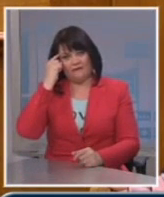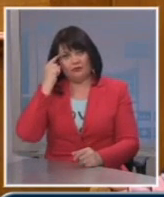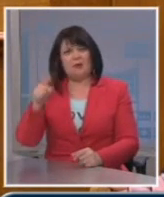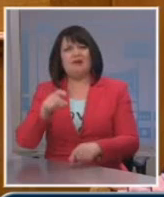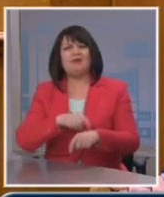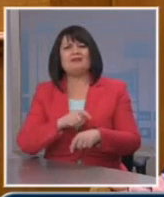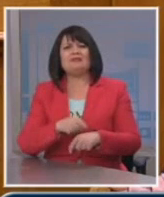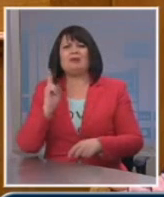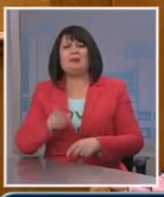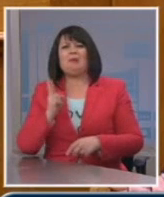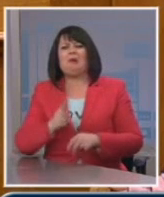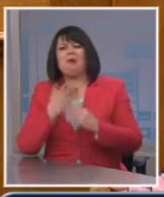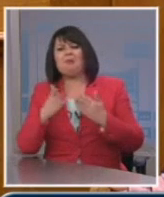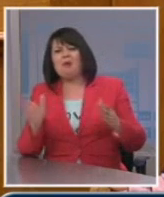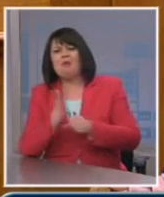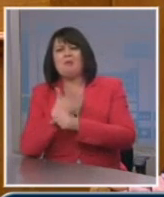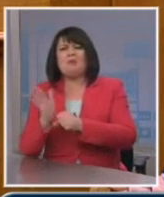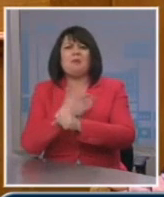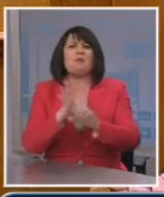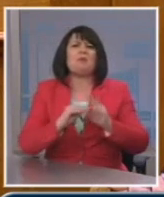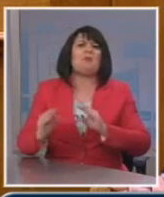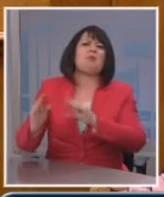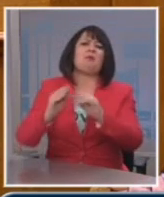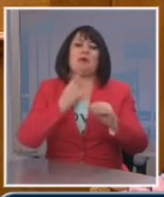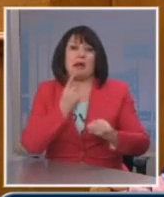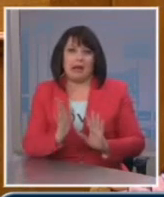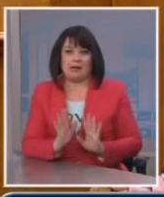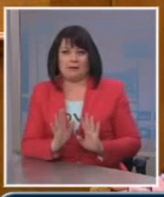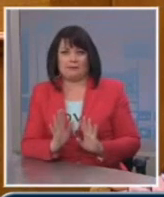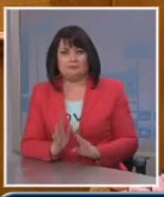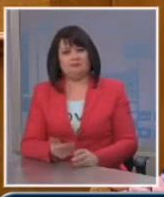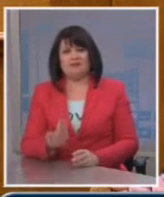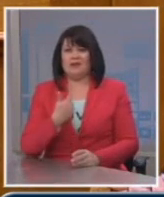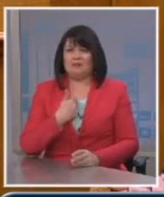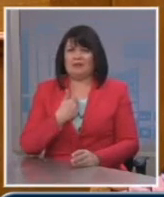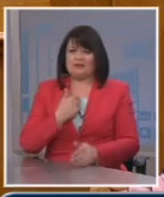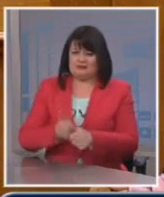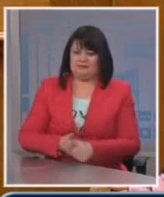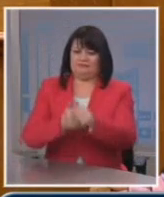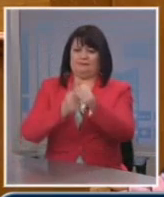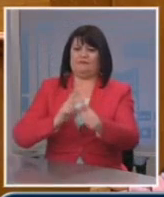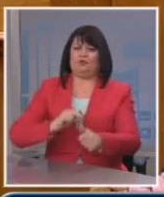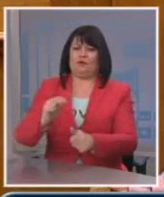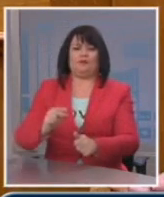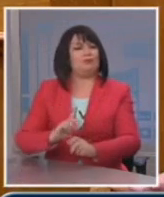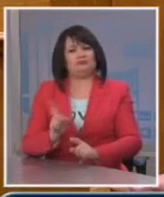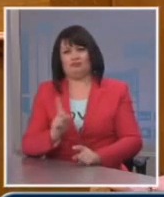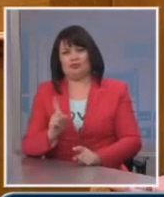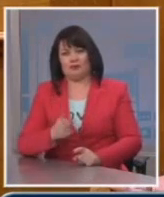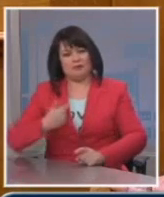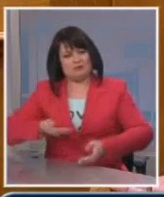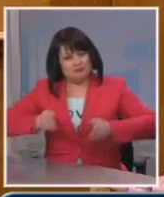σε κινδυνολογία και καταστροφολογία. Δεν έχουμε κανένα λόγο να τους ακολουθήσουμε. Κοιτάμε μπροστά.